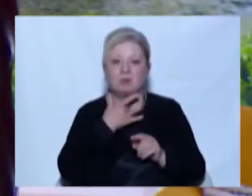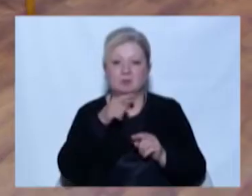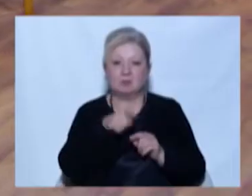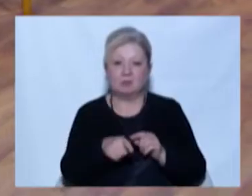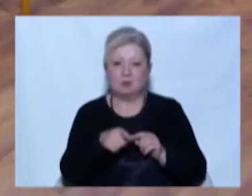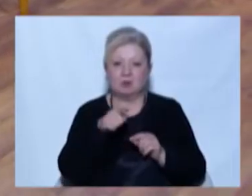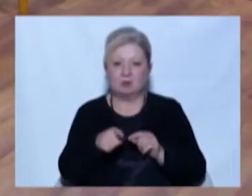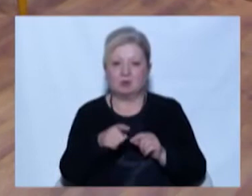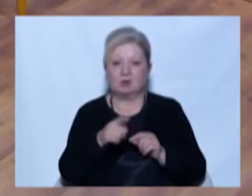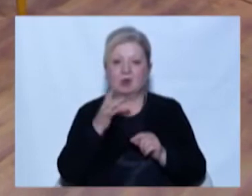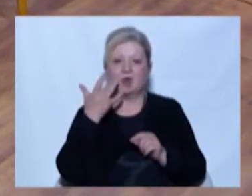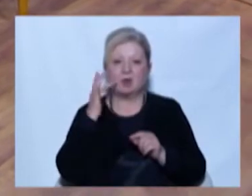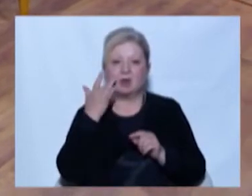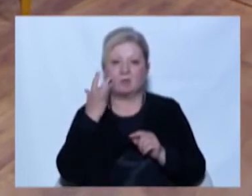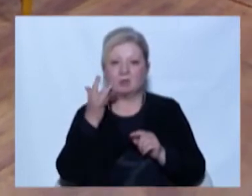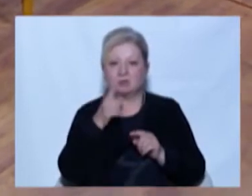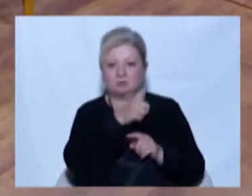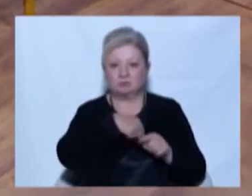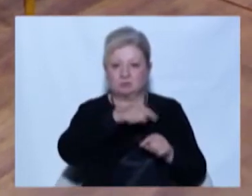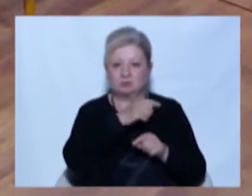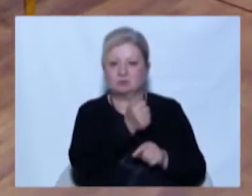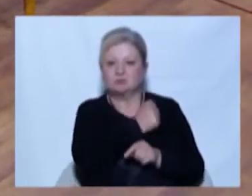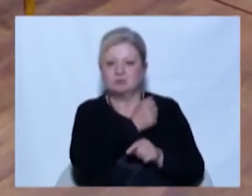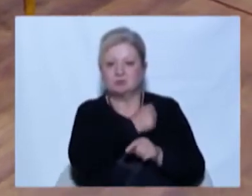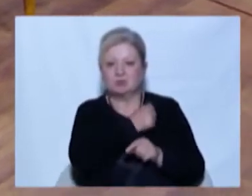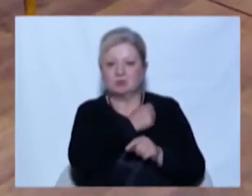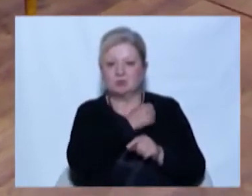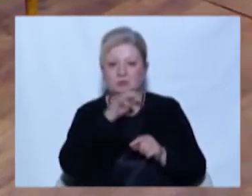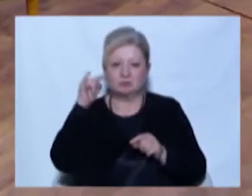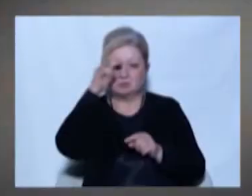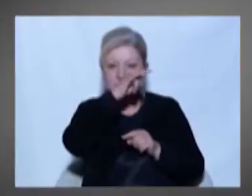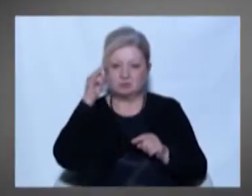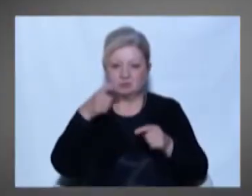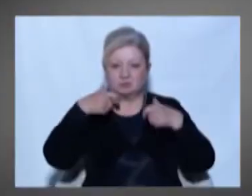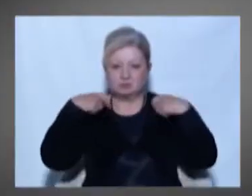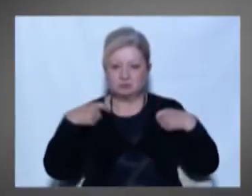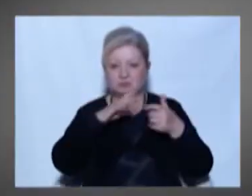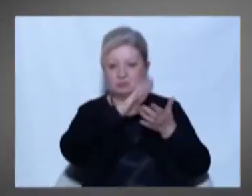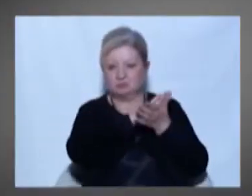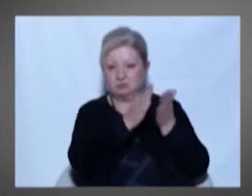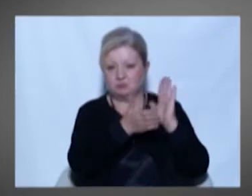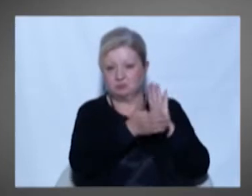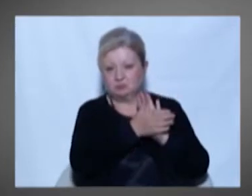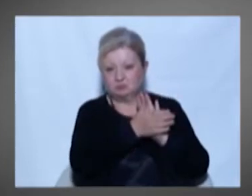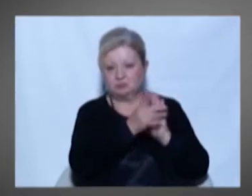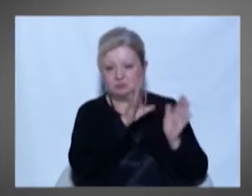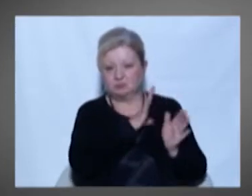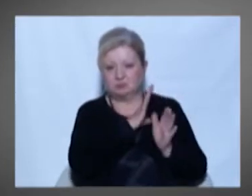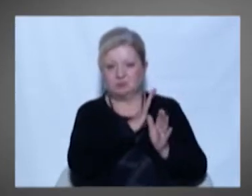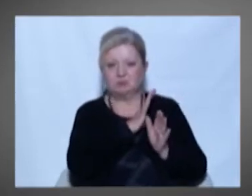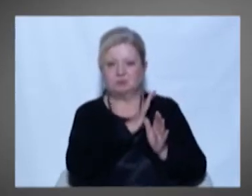რუტერმა ამერიკის შეერთებული შტატების სამხედრო საჰაერო ფლოტის სარდალთან კლეისთან ურთიერთობით